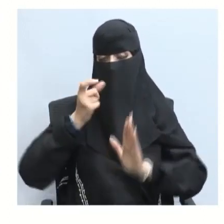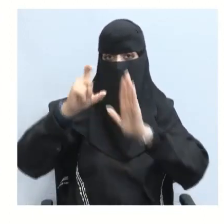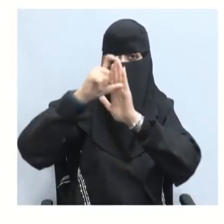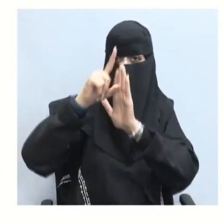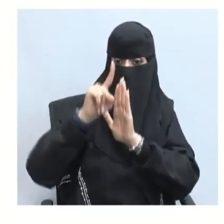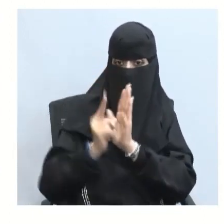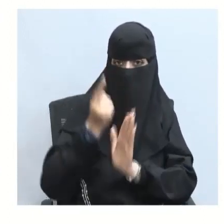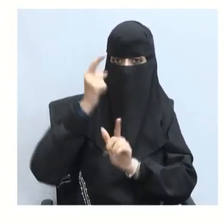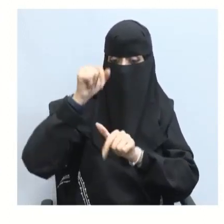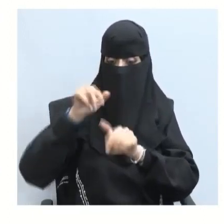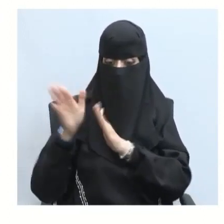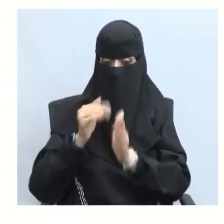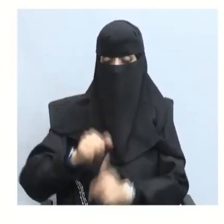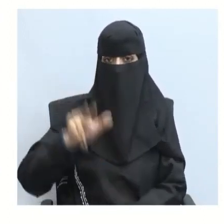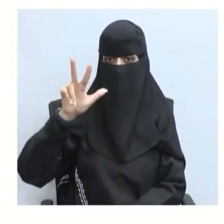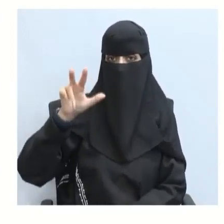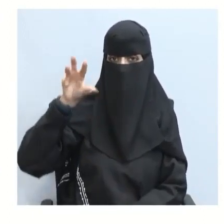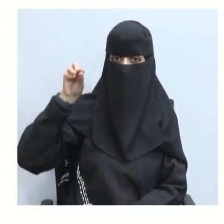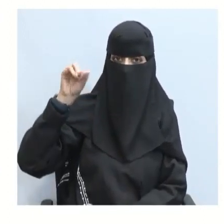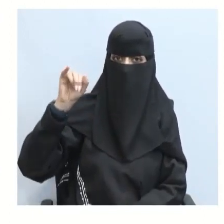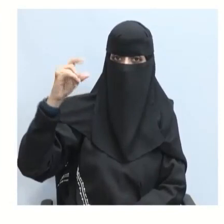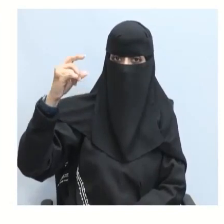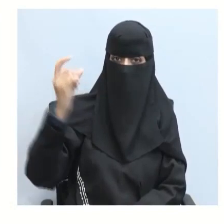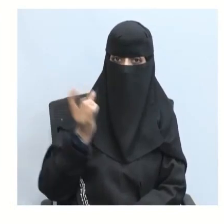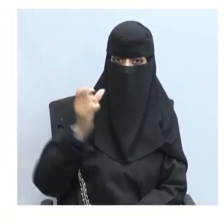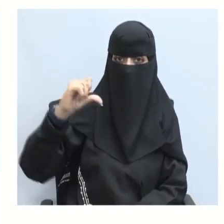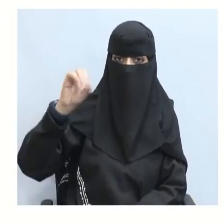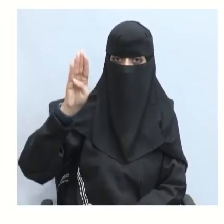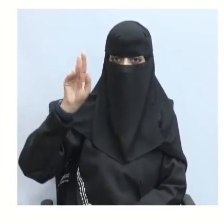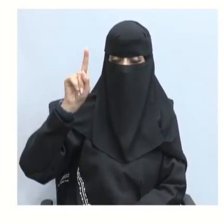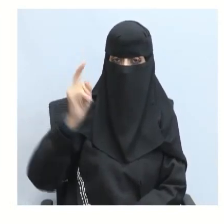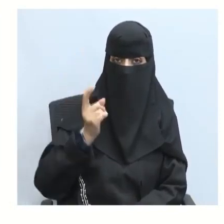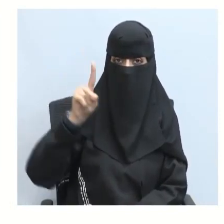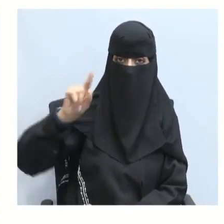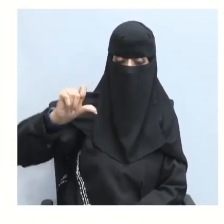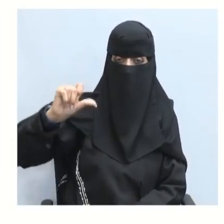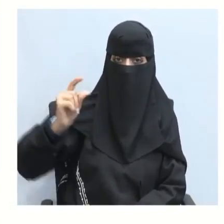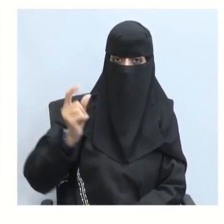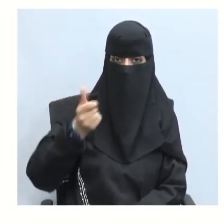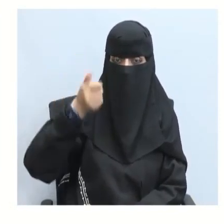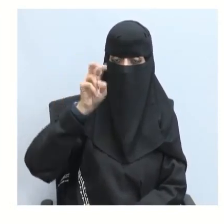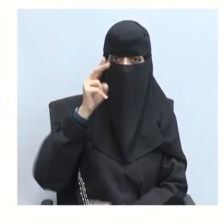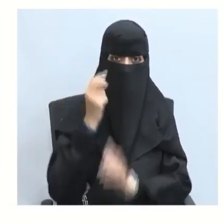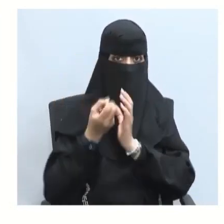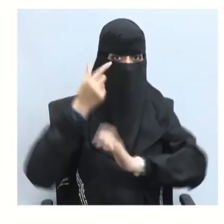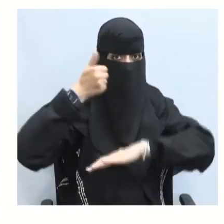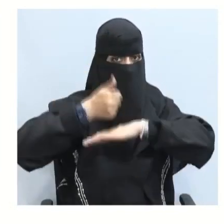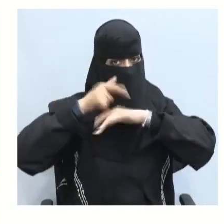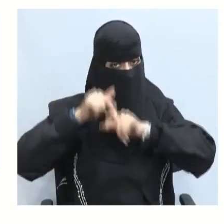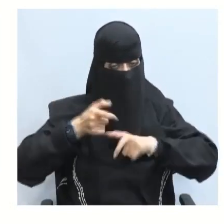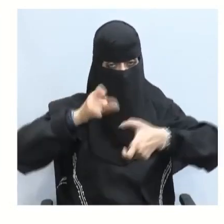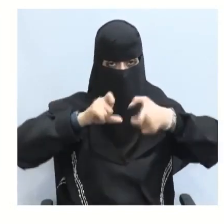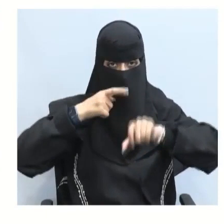الى الهيدروكربونات الفكره الرئيسه في الهيدروكربونات هي مركبات عضويه